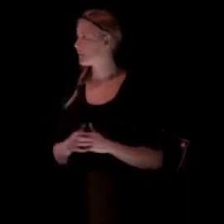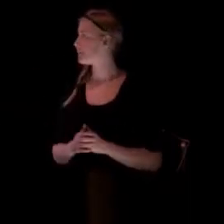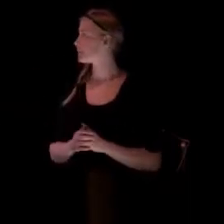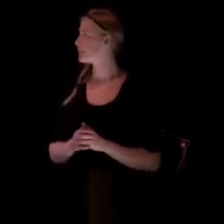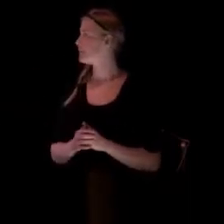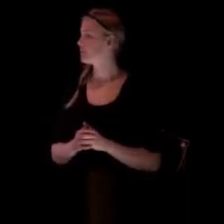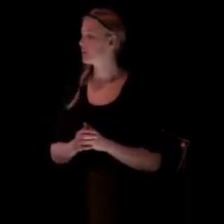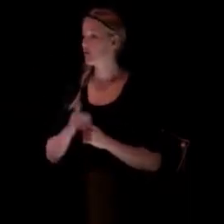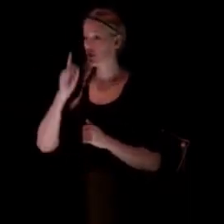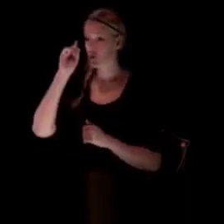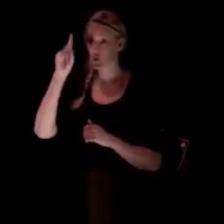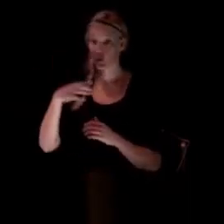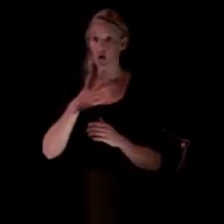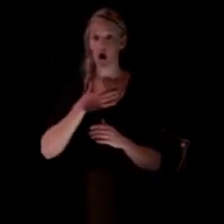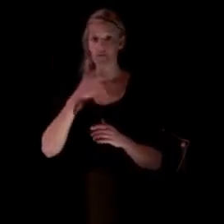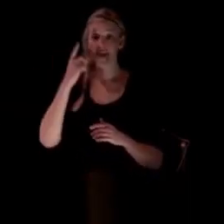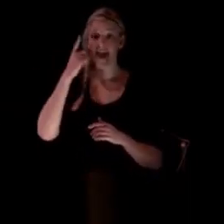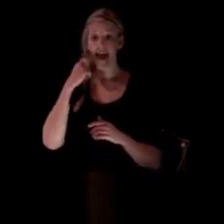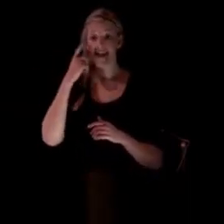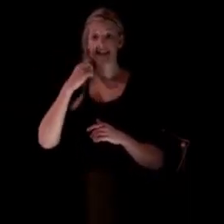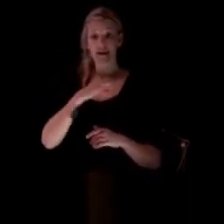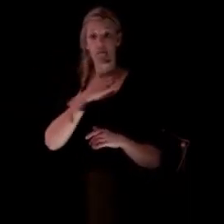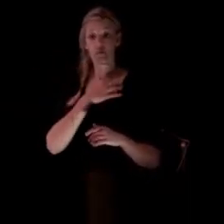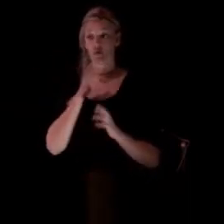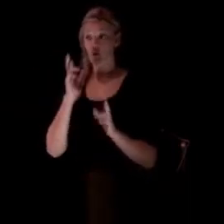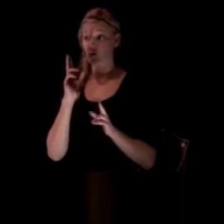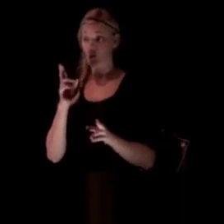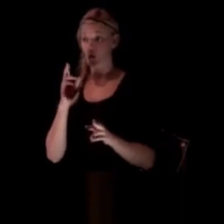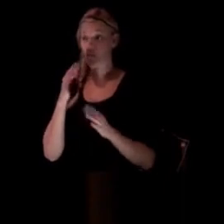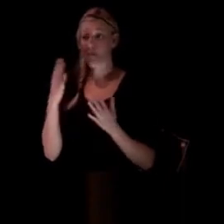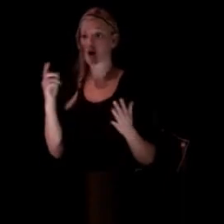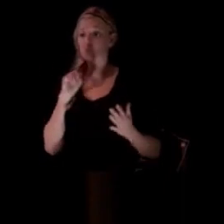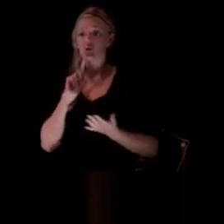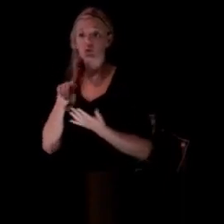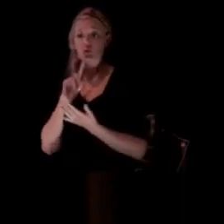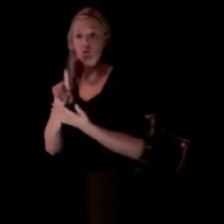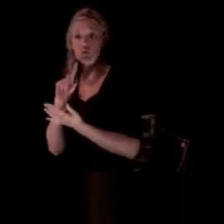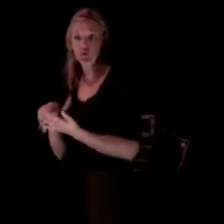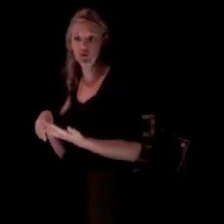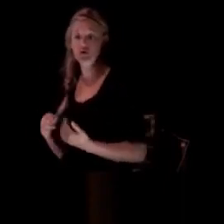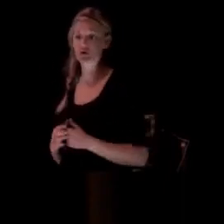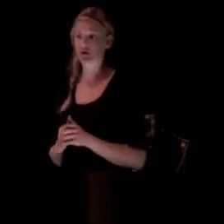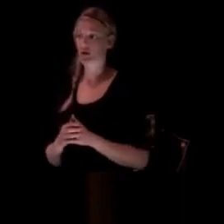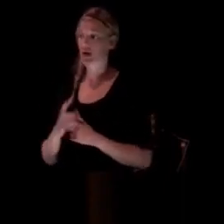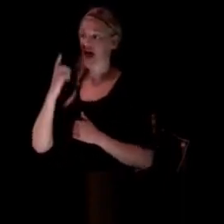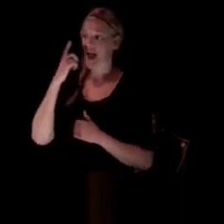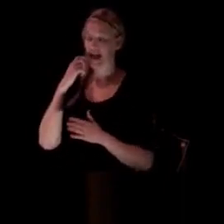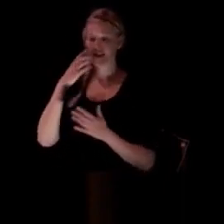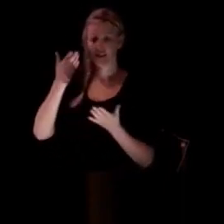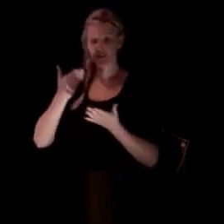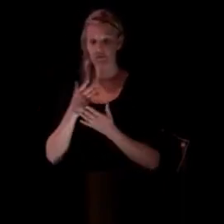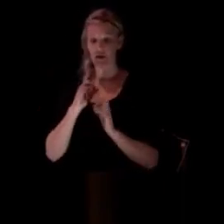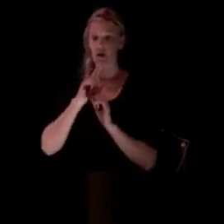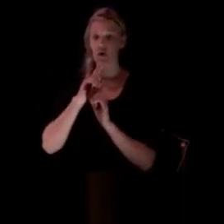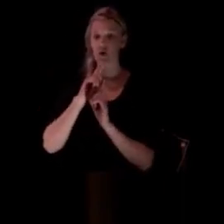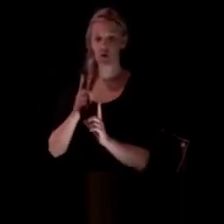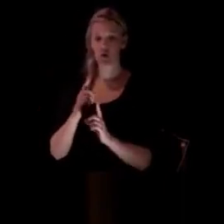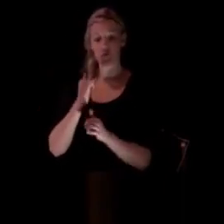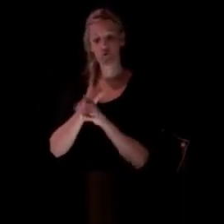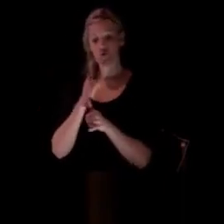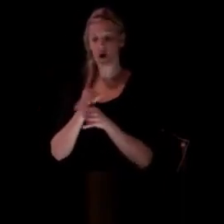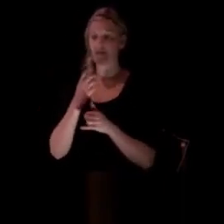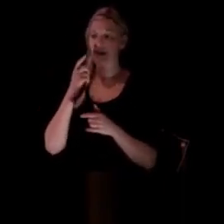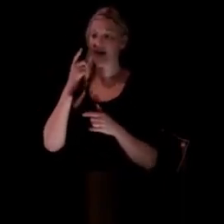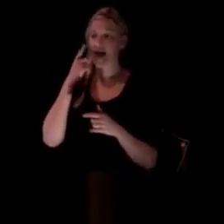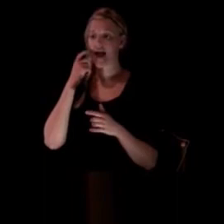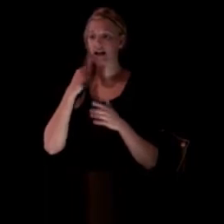Og vi kunne ha gjort eldreproffene, det har vi faktisk blitt spurt om flere ganger. Sant? At eldre skal gi råd til hvordan eldreomsorgen skal drives I